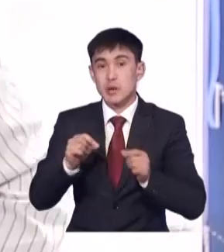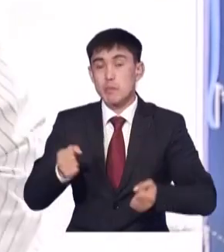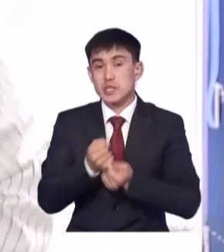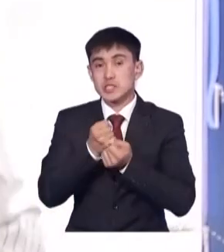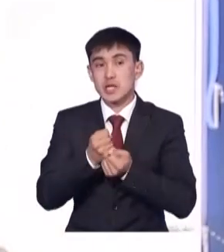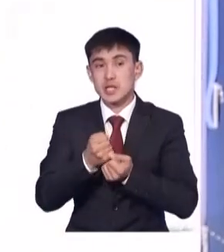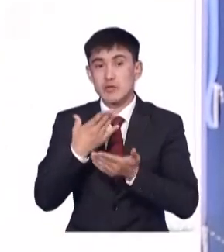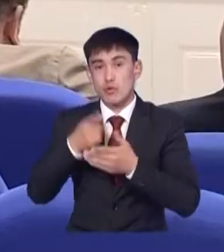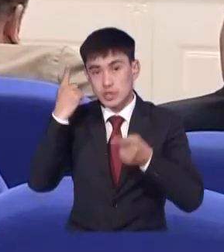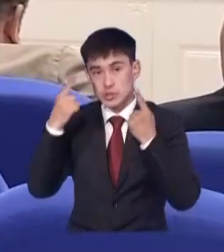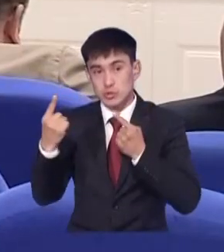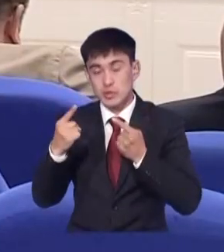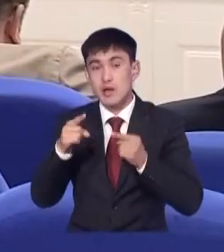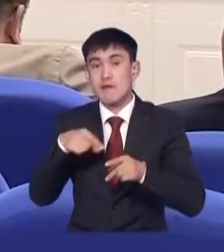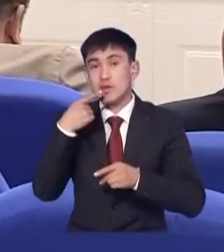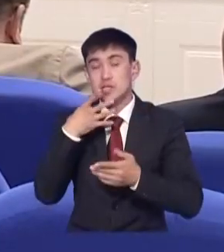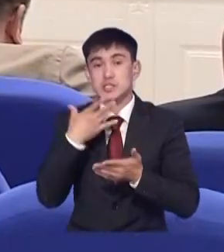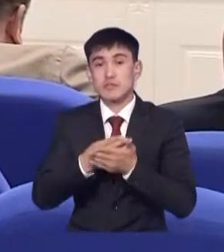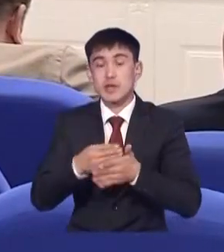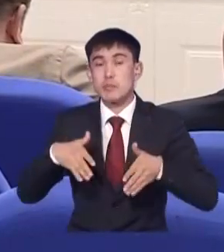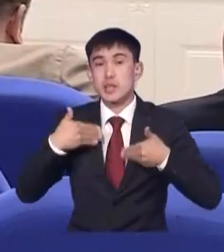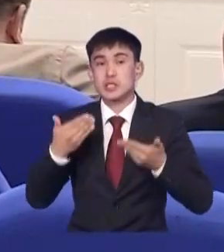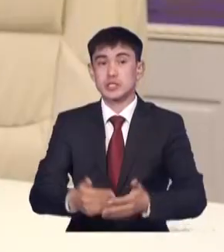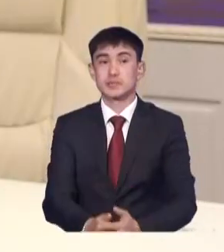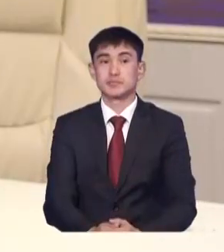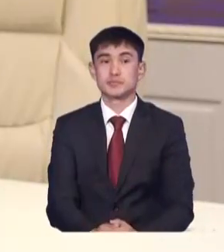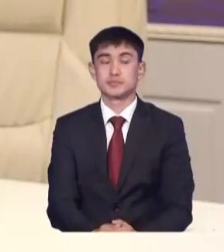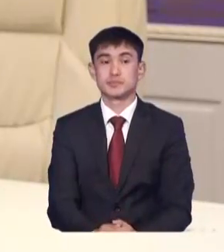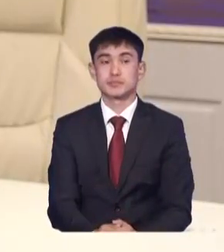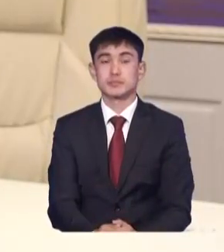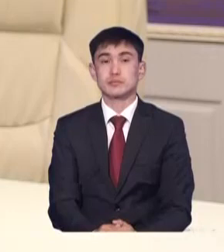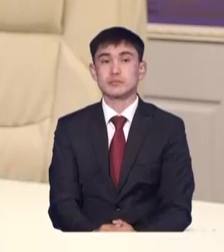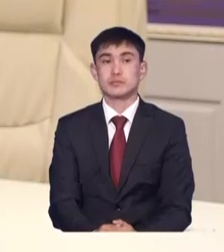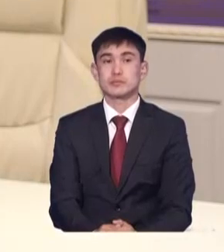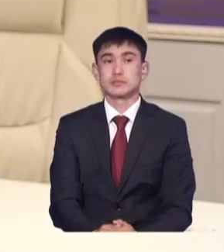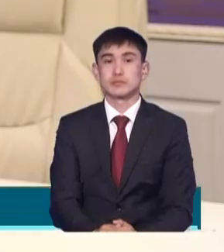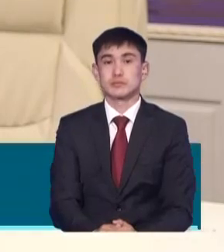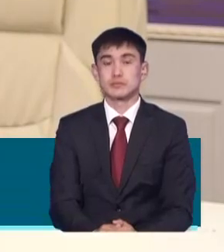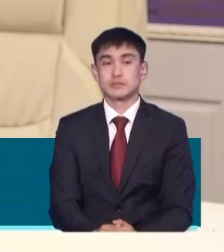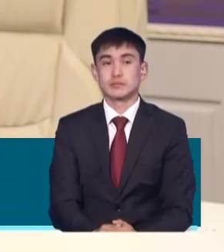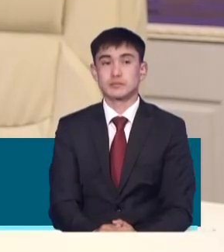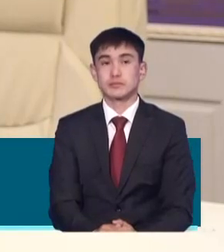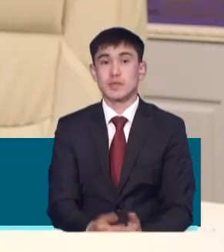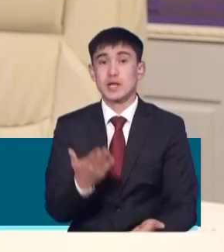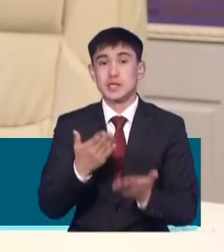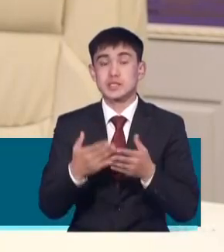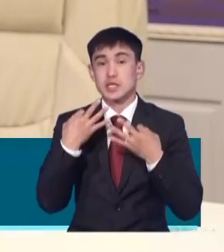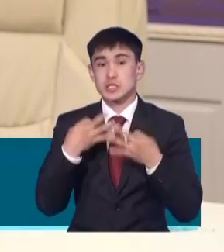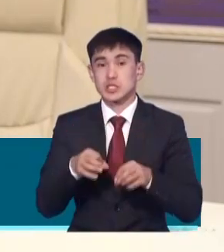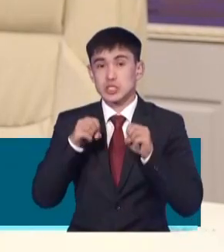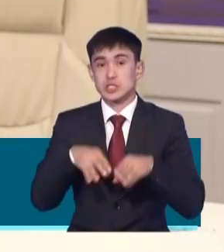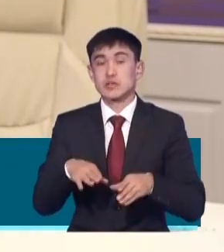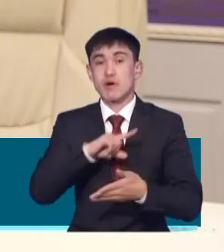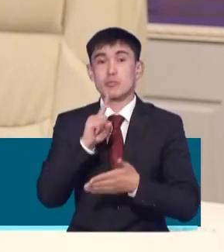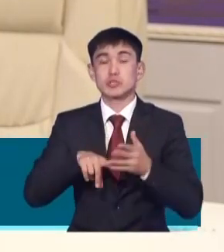поддержали его инициативу и высказали свои предложения. Спортзал населения. Если разрешится вопрос